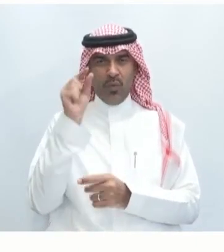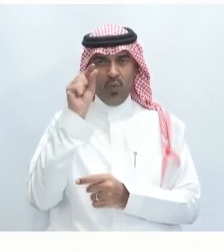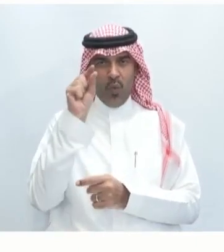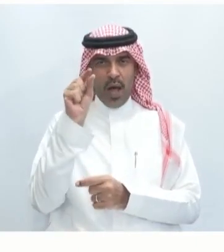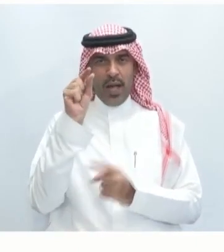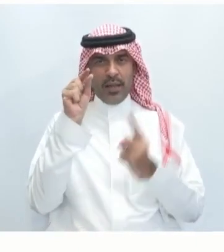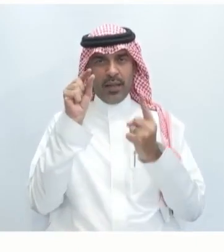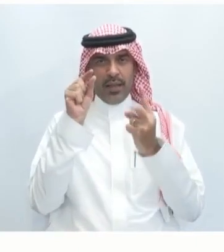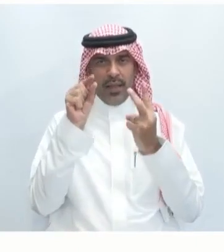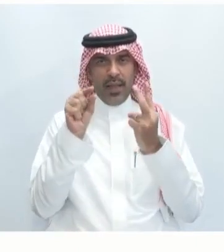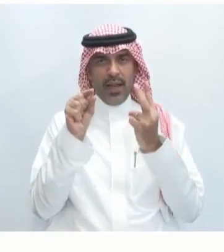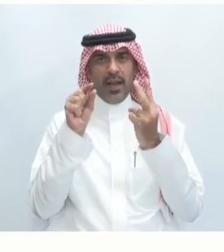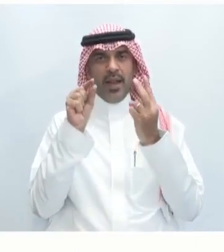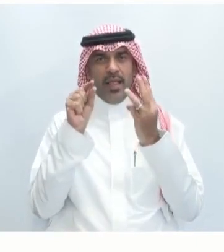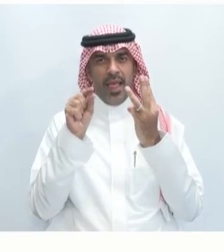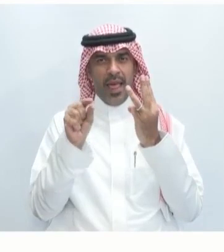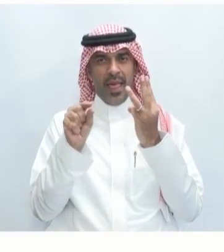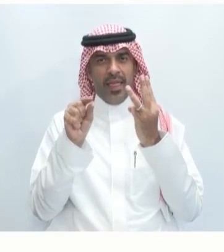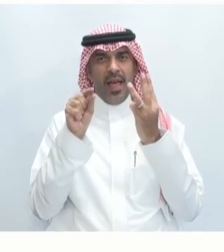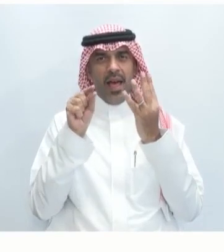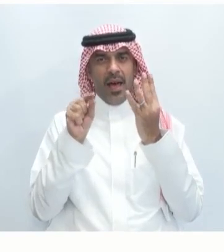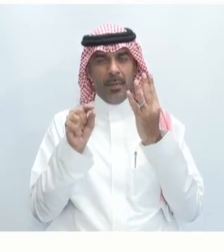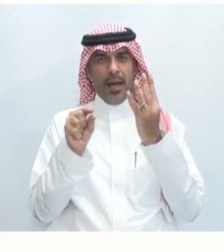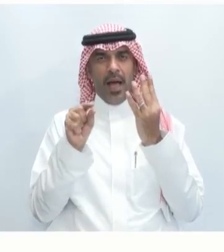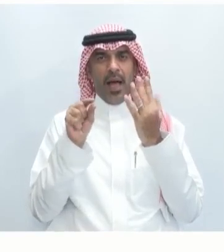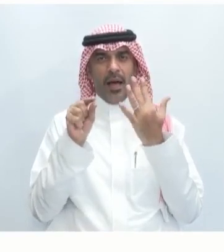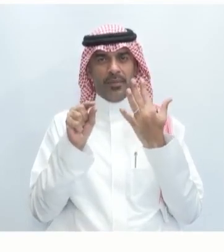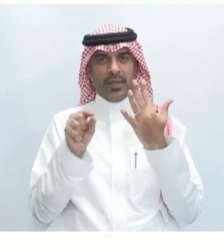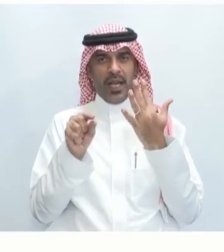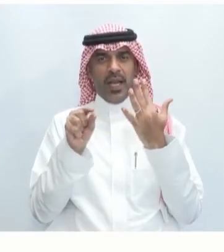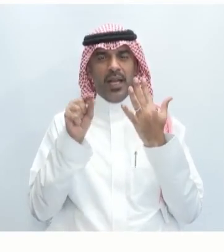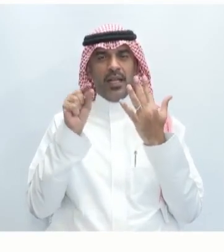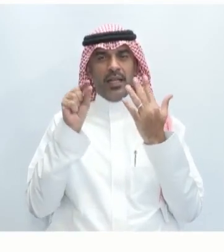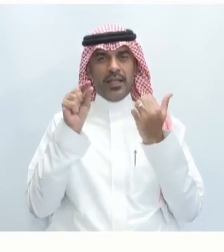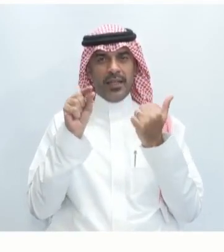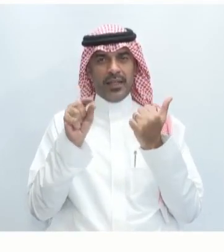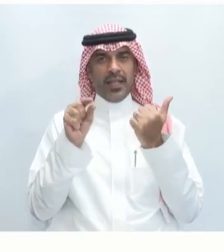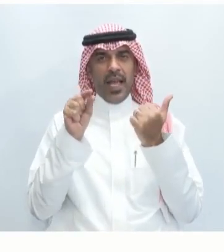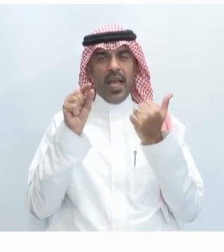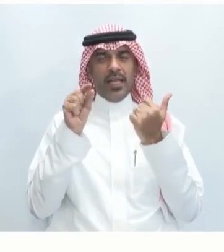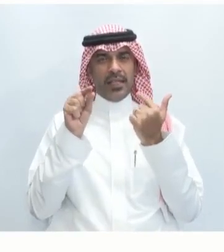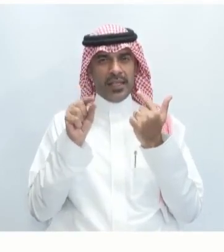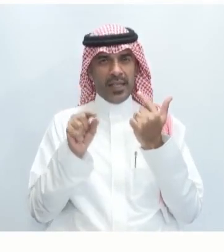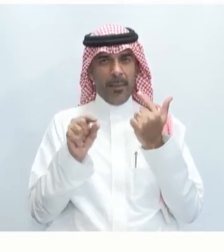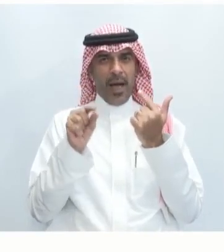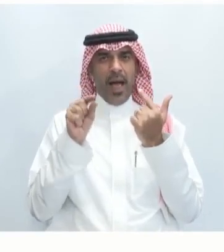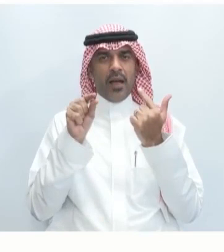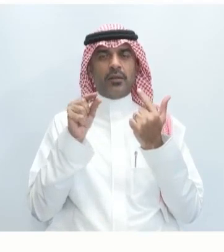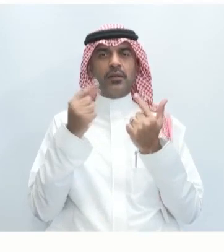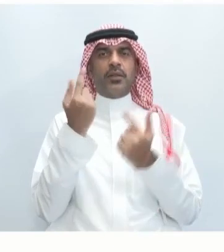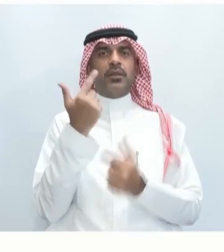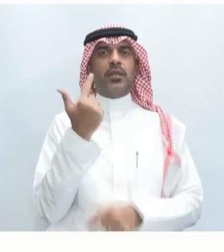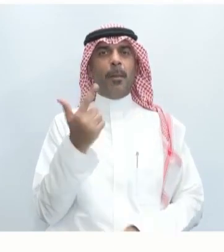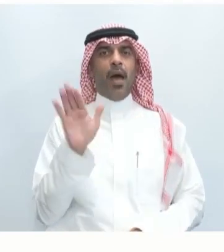اثنان ثلاثه اربعه خمسه سته سبعه